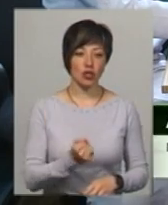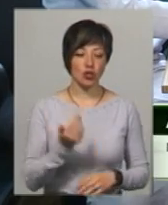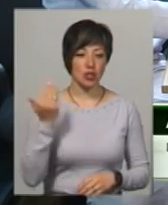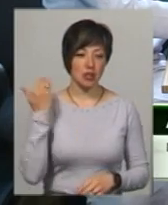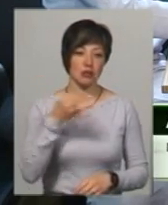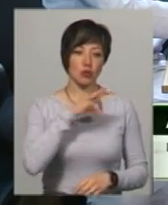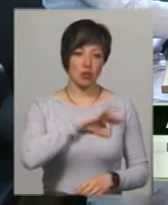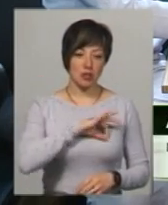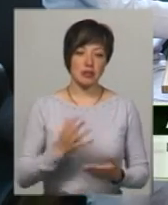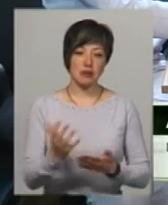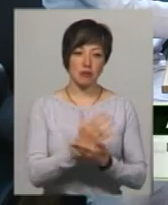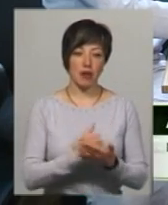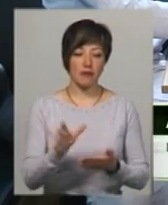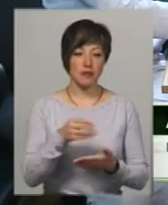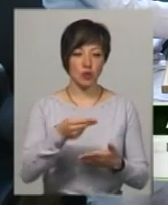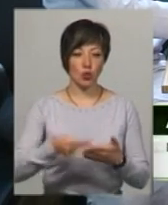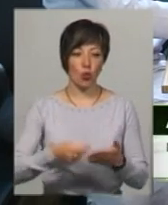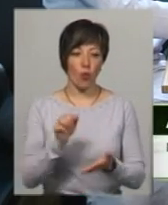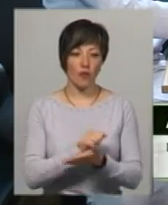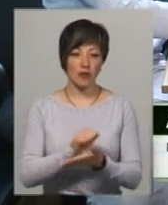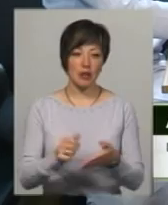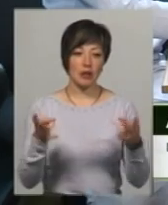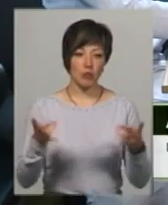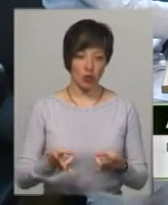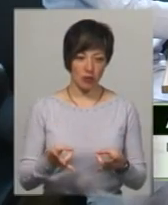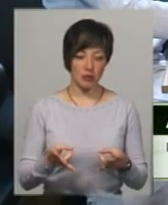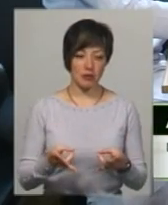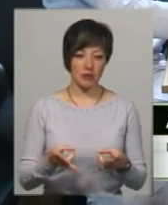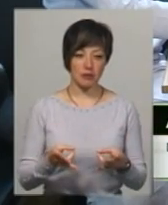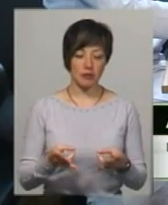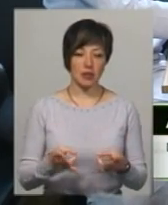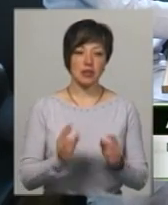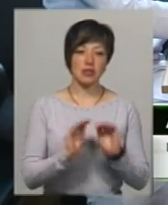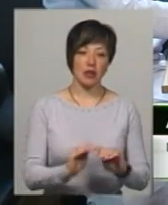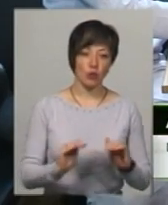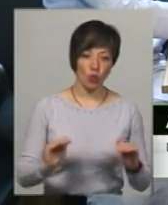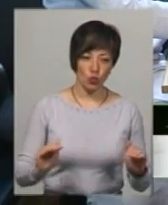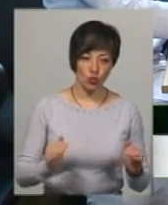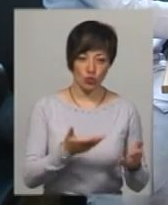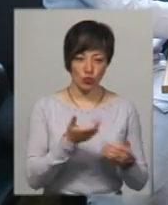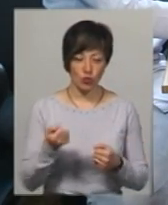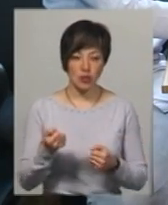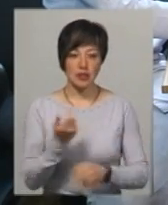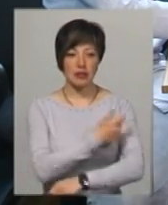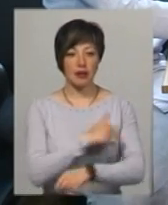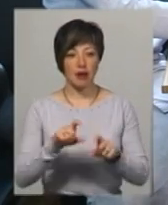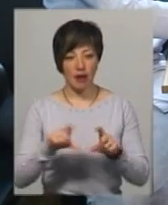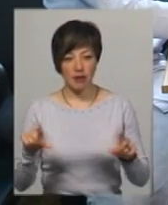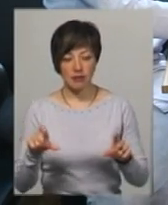Скористалися, зібрали всі довідки, які потрібні, з садочку, з